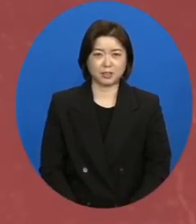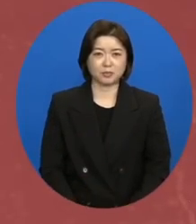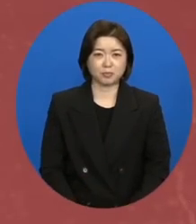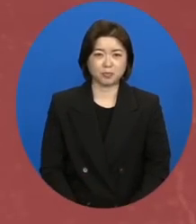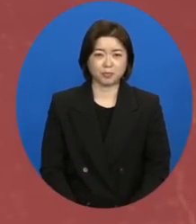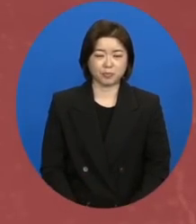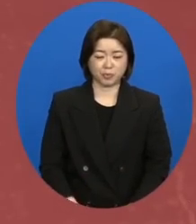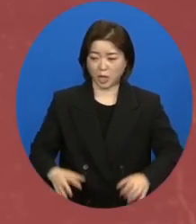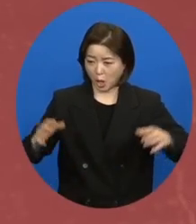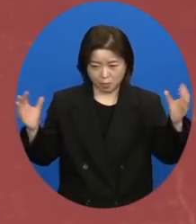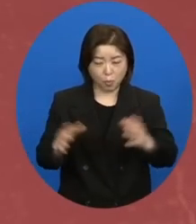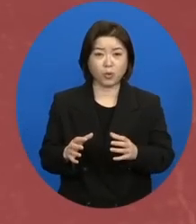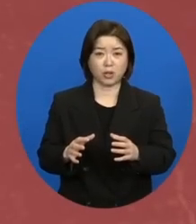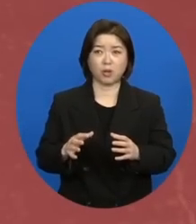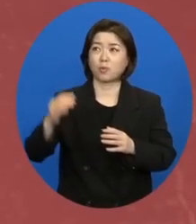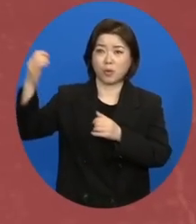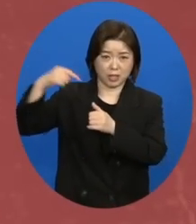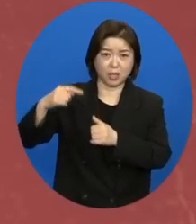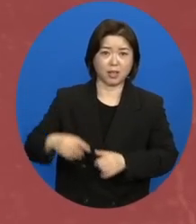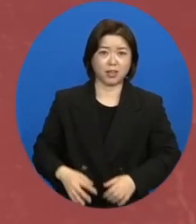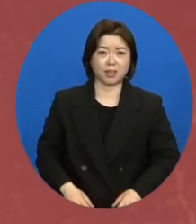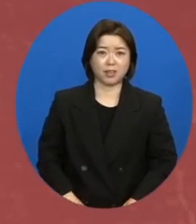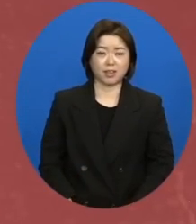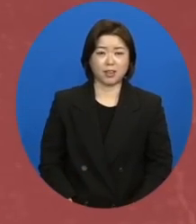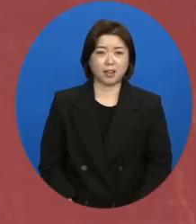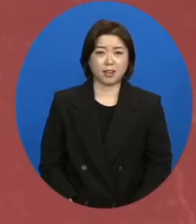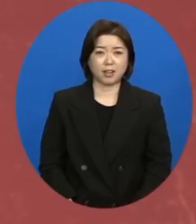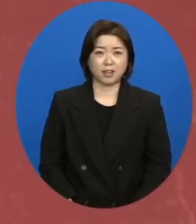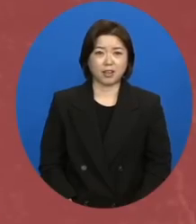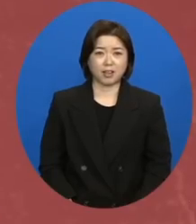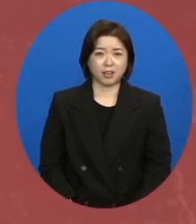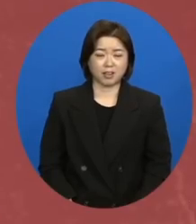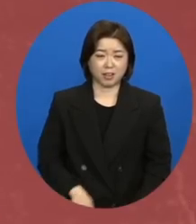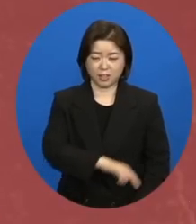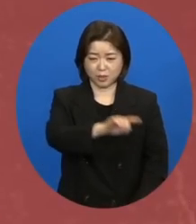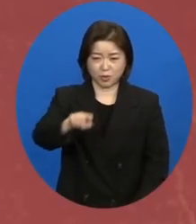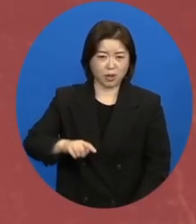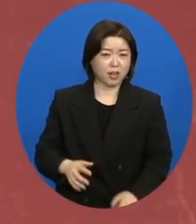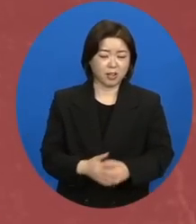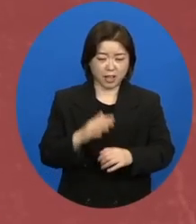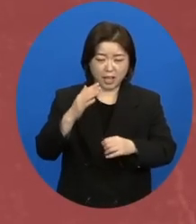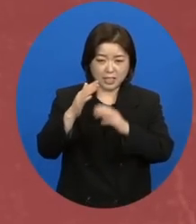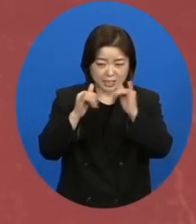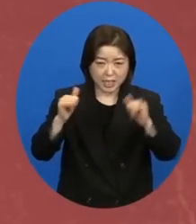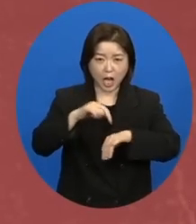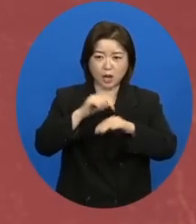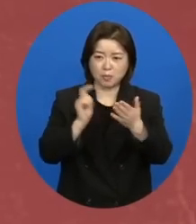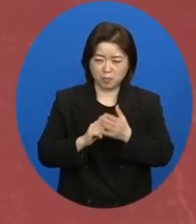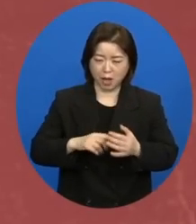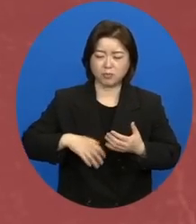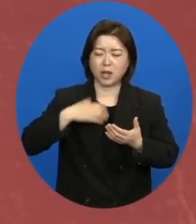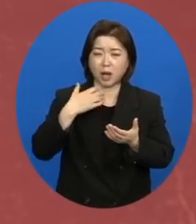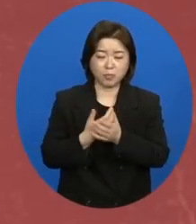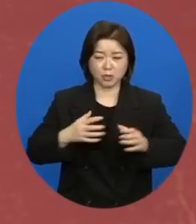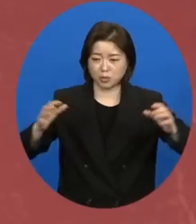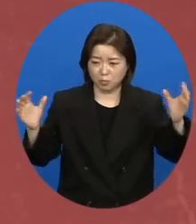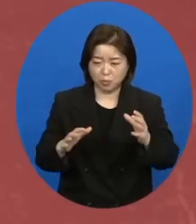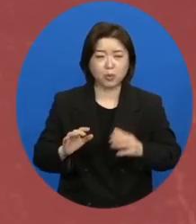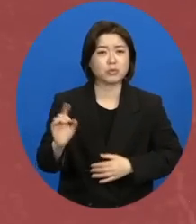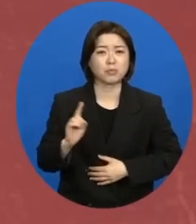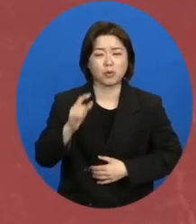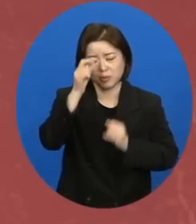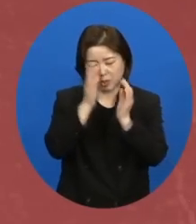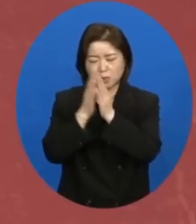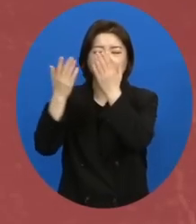뭐 이래 하나님이. 사무엘이라는 사람의 마음을 감동시켜서 이제는 모여서 뭐 할 때냐? 기도할 때라는